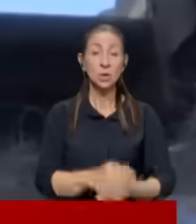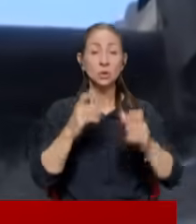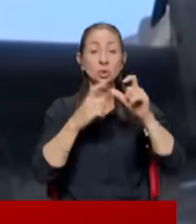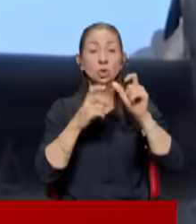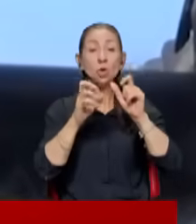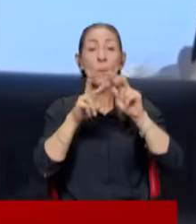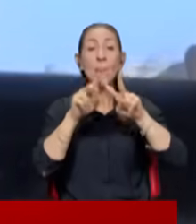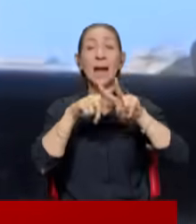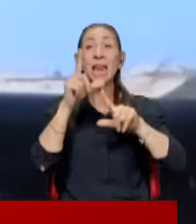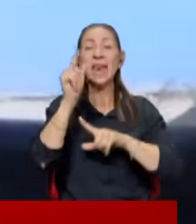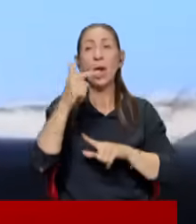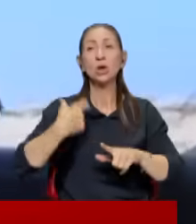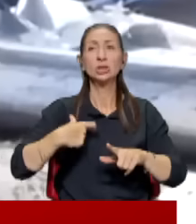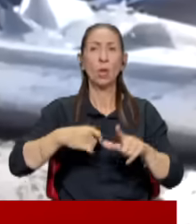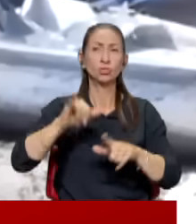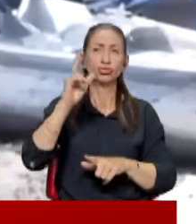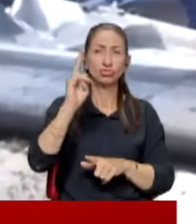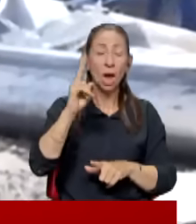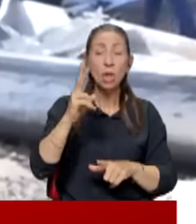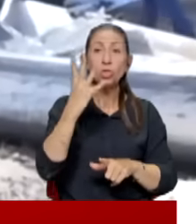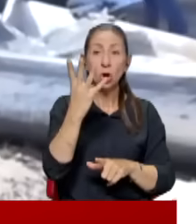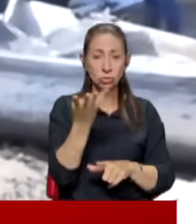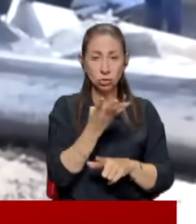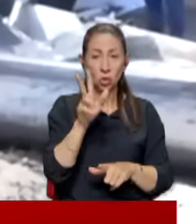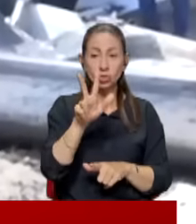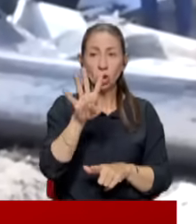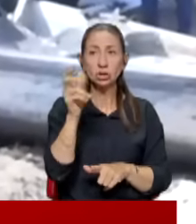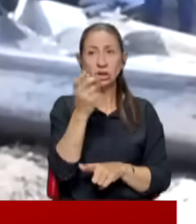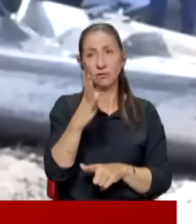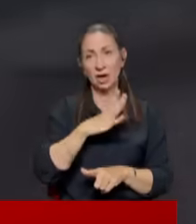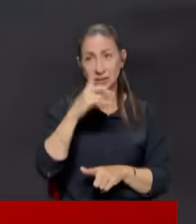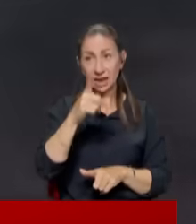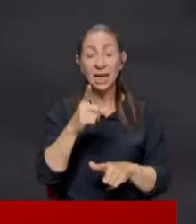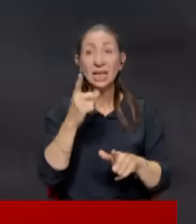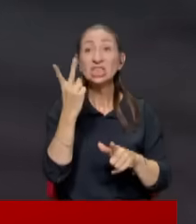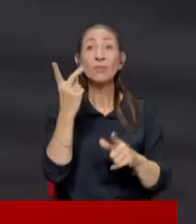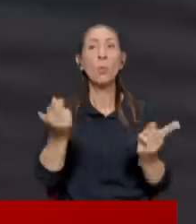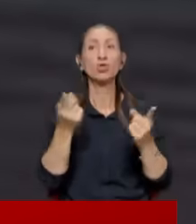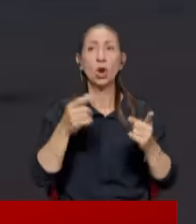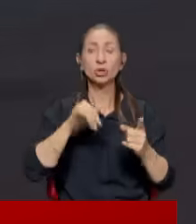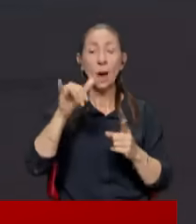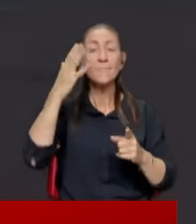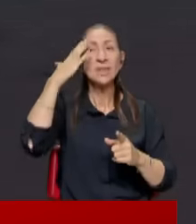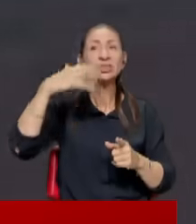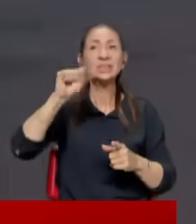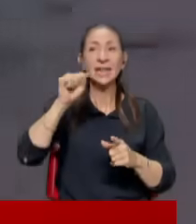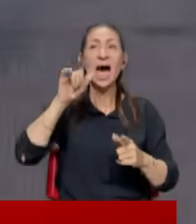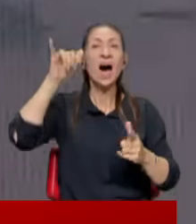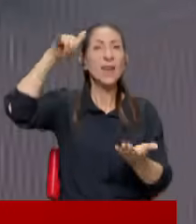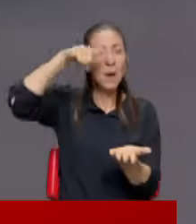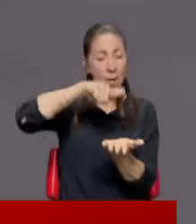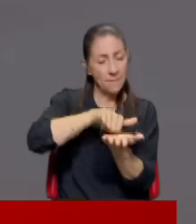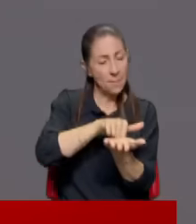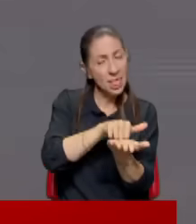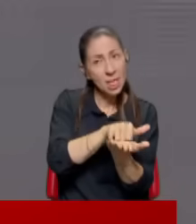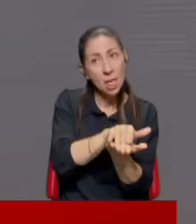Somali'de özel bir havayolu şirketine ait uçakta 4'ü mürettebat 34 kişi vardı. Çift motorlu uçak başkent Mogadişu'da havalimanına